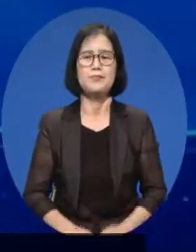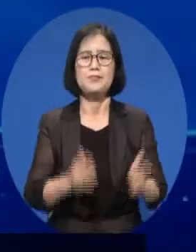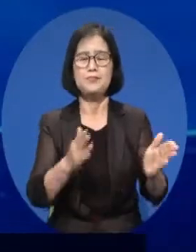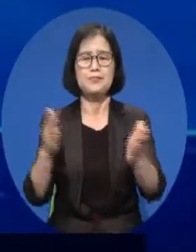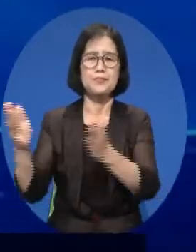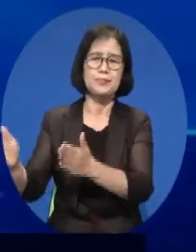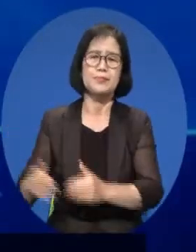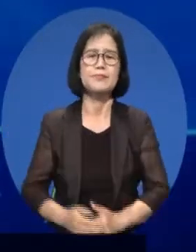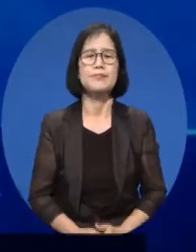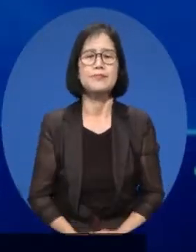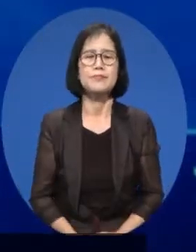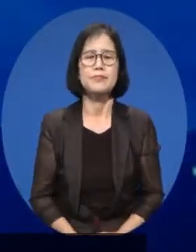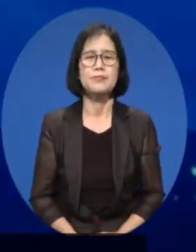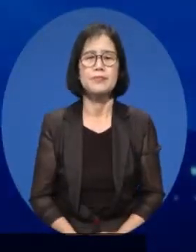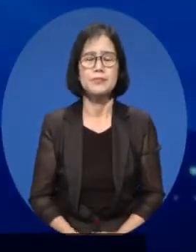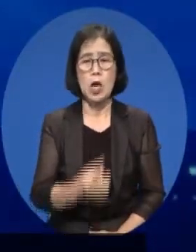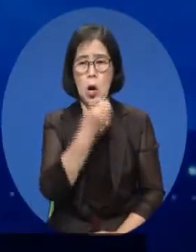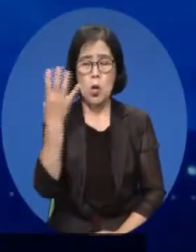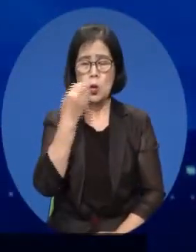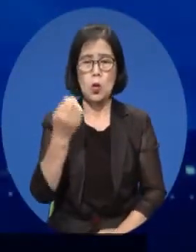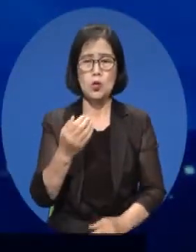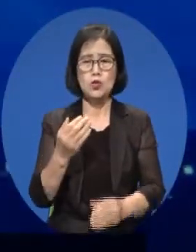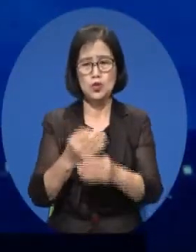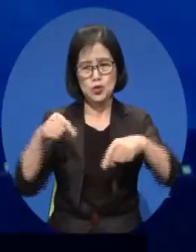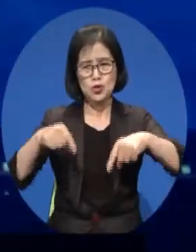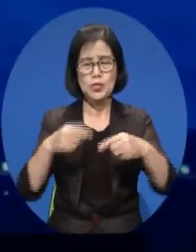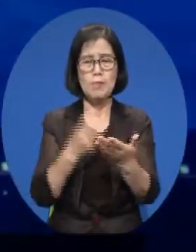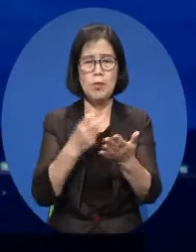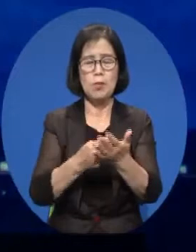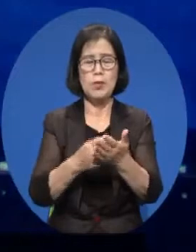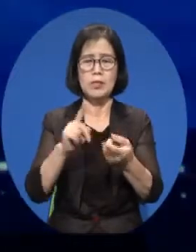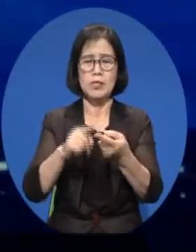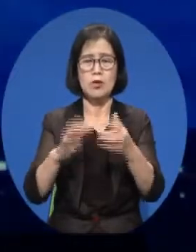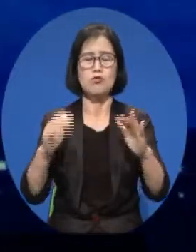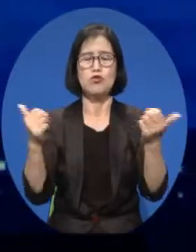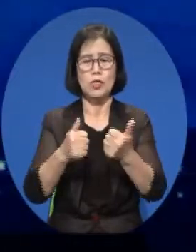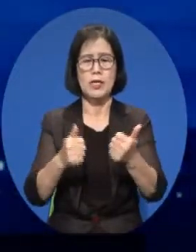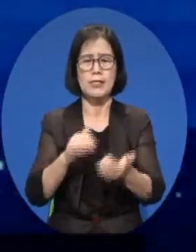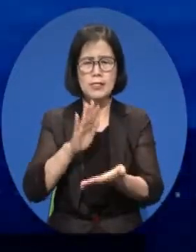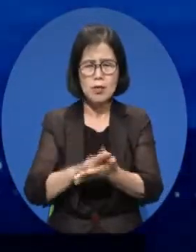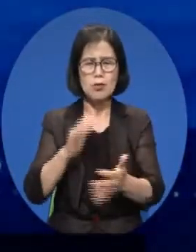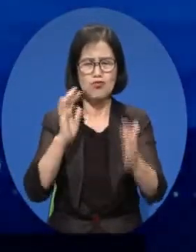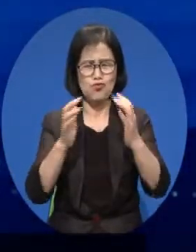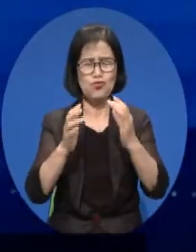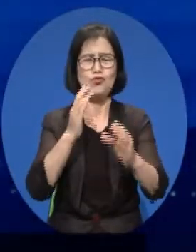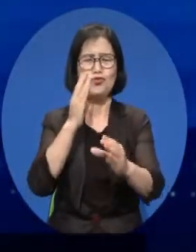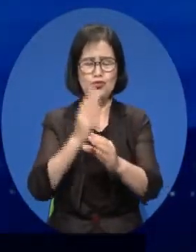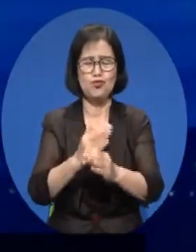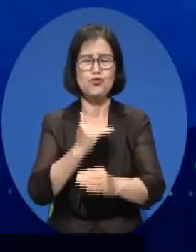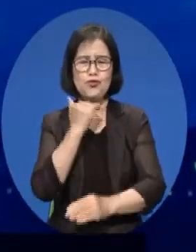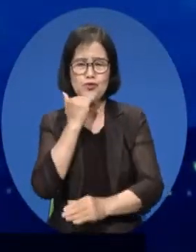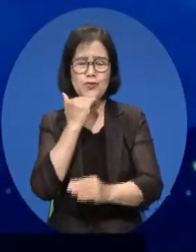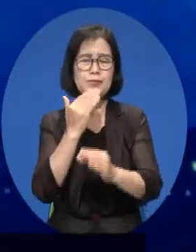다음 소식 전해드리도록 할게요. 언론중재법이 어떻게 되는 것인지 지금 국회 상당히 좀 뜨겁게 이 사안에 대해서 매달리고 있는